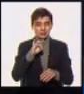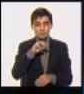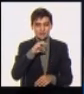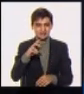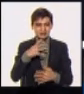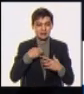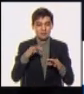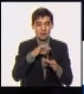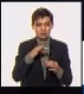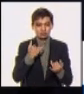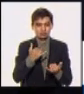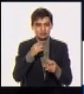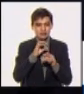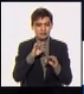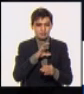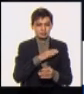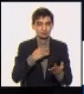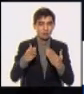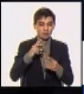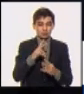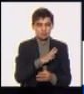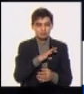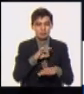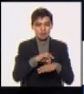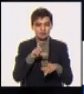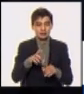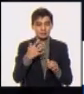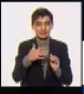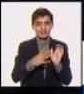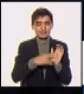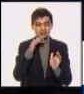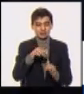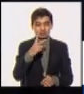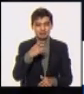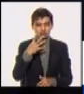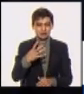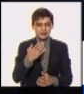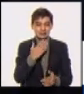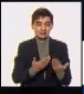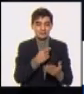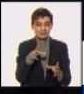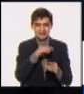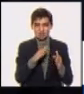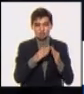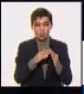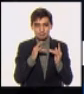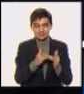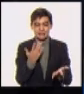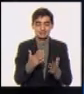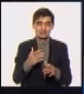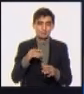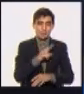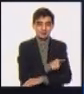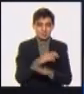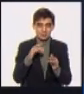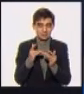на сегодняшний день их 59000 204 человека все они помещены либо на домашний карантин либо в стационары на